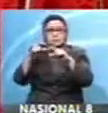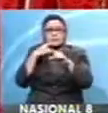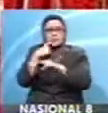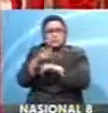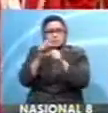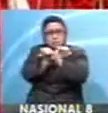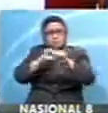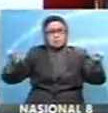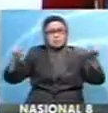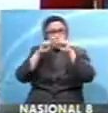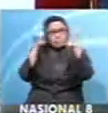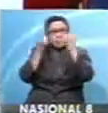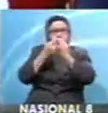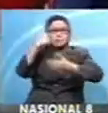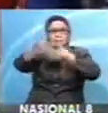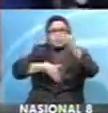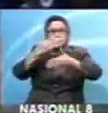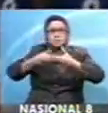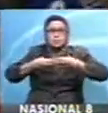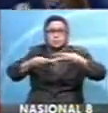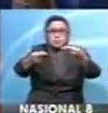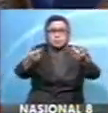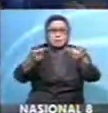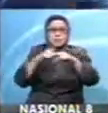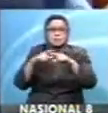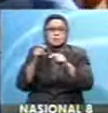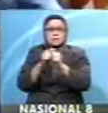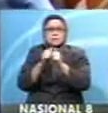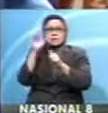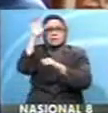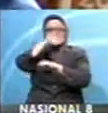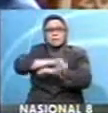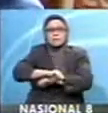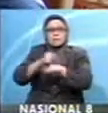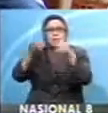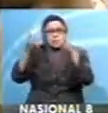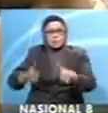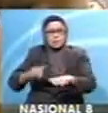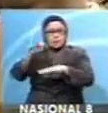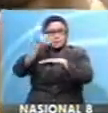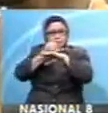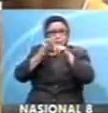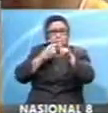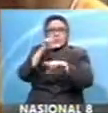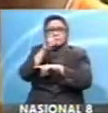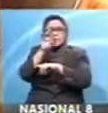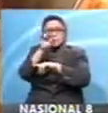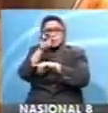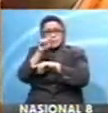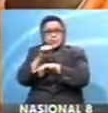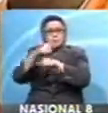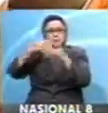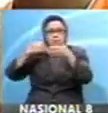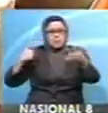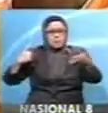persiapan pasukan berjalan lancar namun dijangkau terlepas kemat pemain impor dari Legends MP3 Ronaldinho yang masih belum